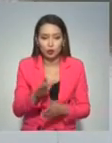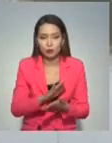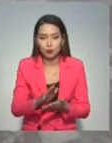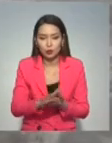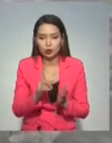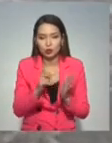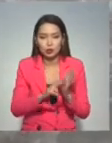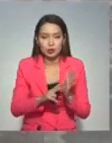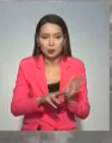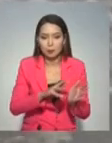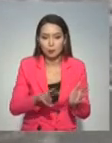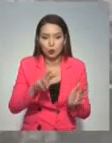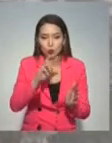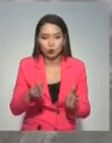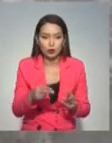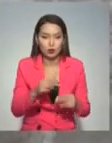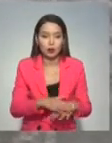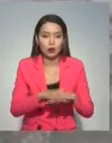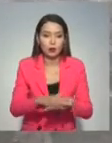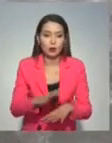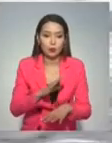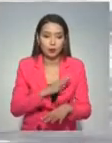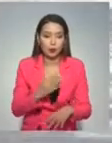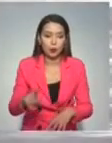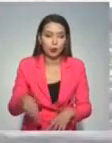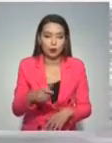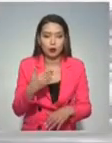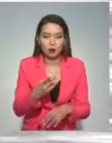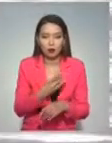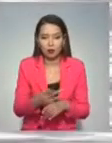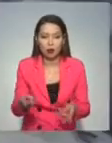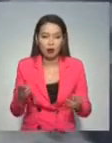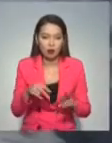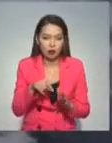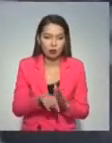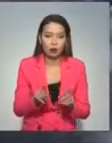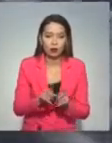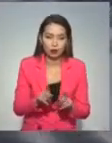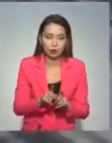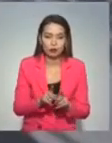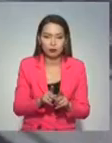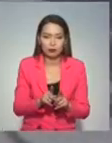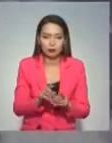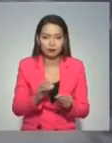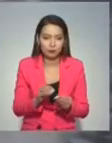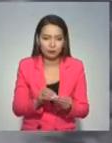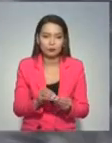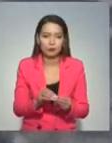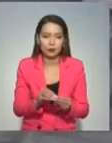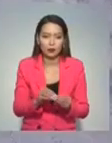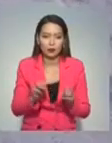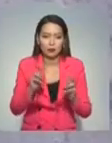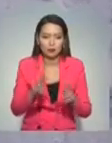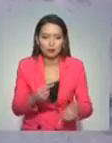180 миллион доллардан астам қаржы бөлінген. Алайда өзенге зиянды қалдықтарды жібермей тұратын коллектор айырбасталмаған.